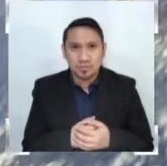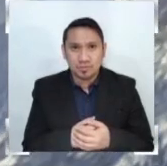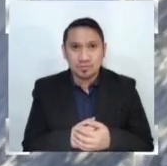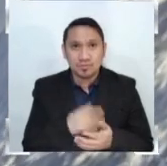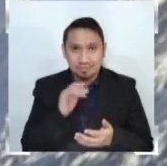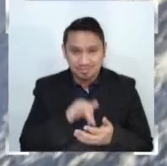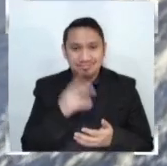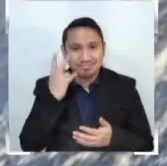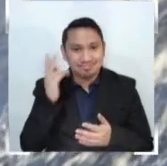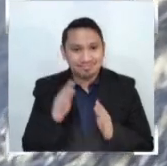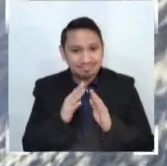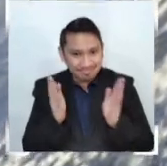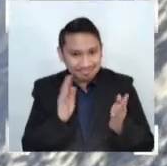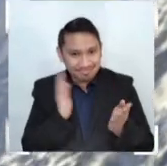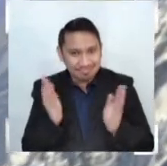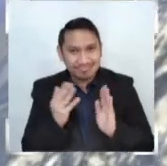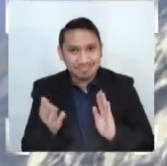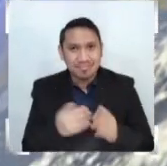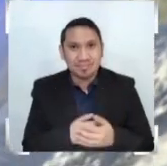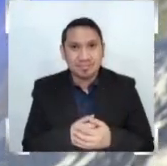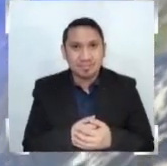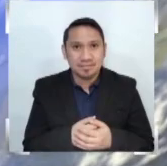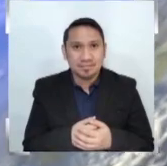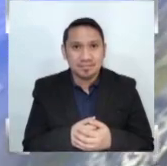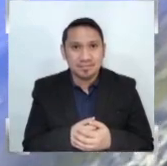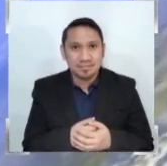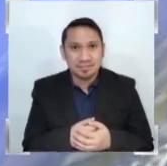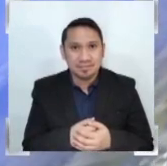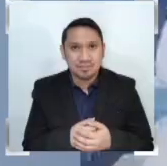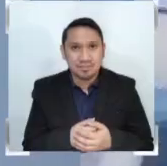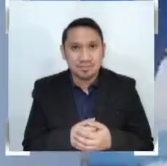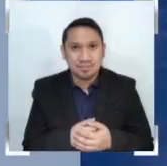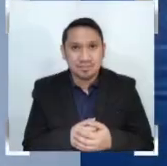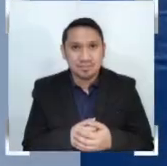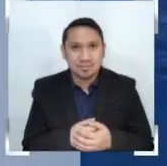ang pinakamalaking bahagi na nakitang nasusunog habang pabalik ng kalupaan.